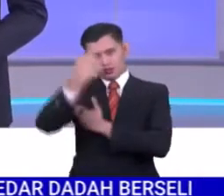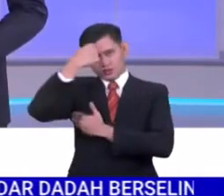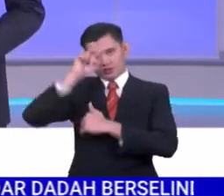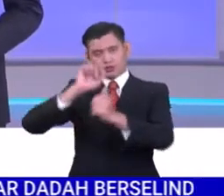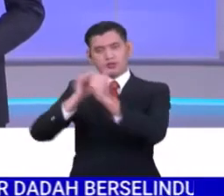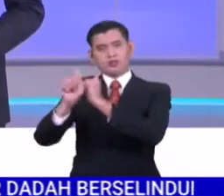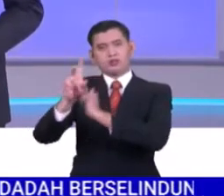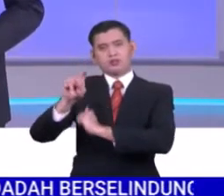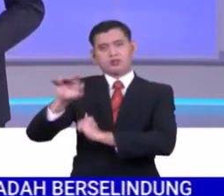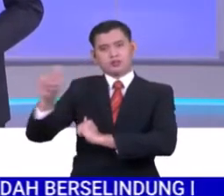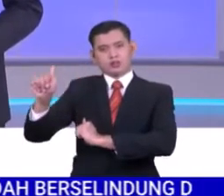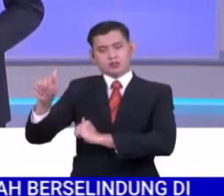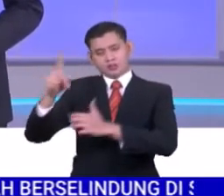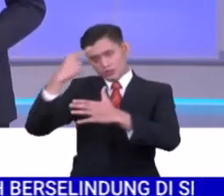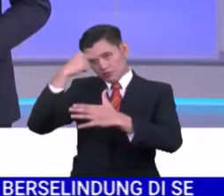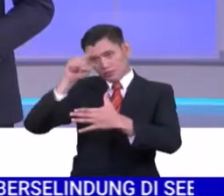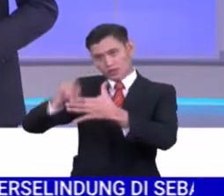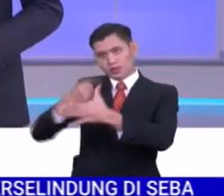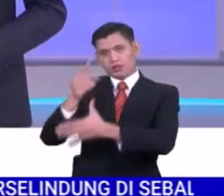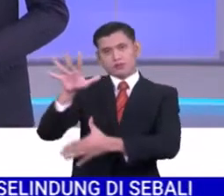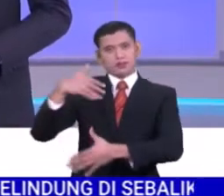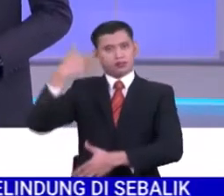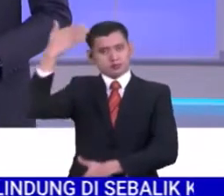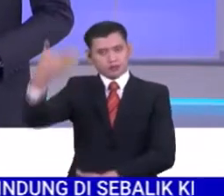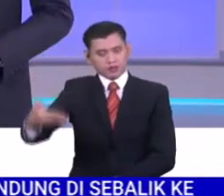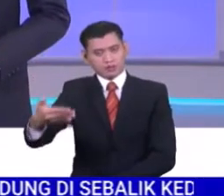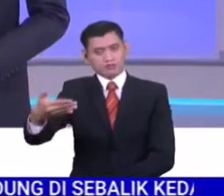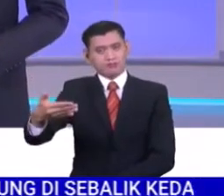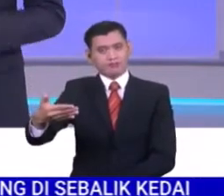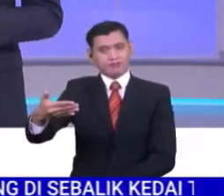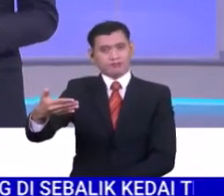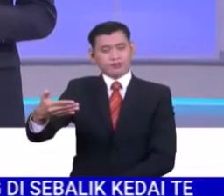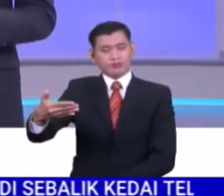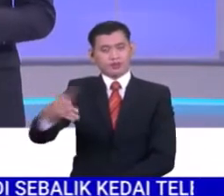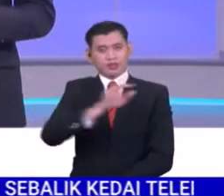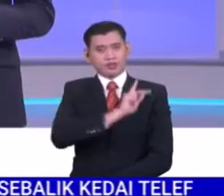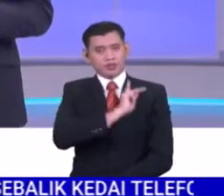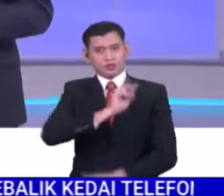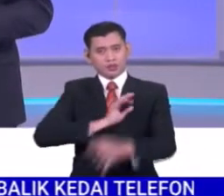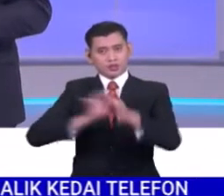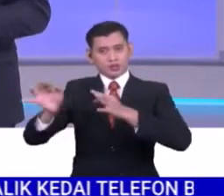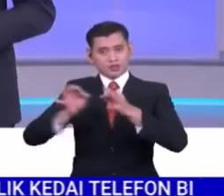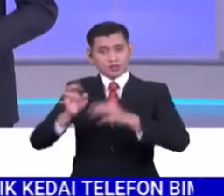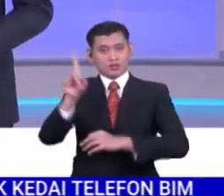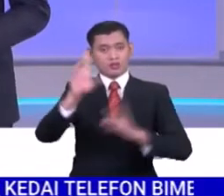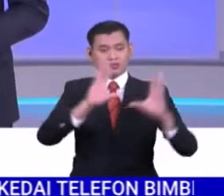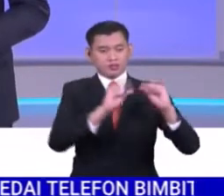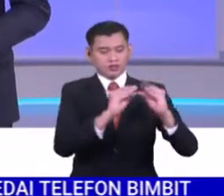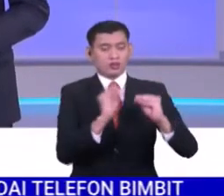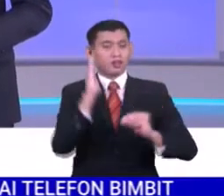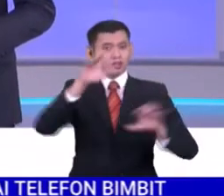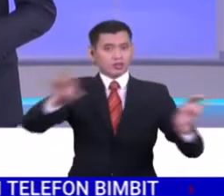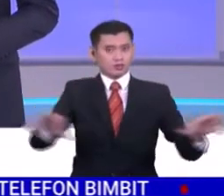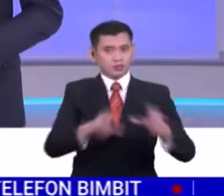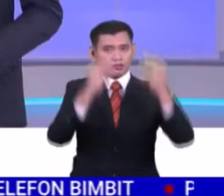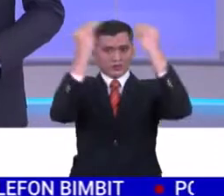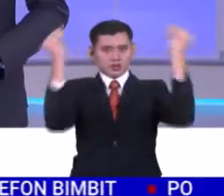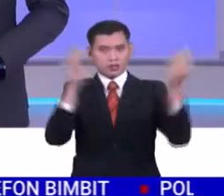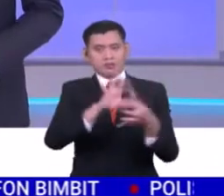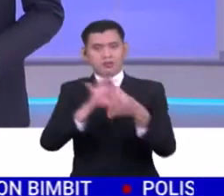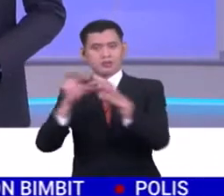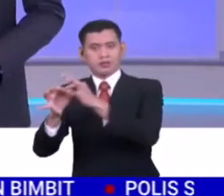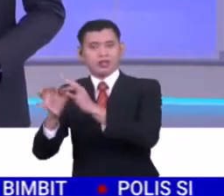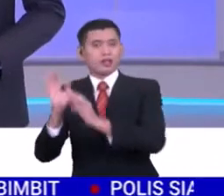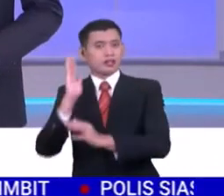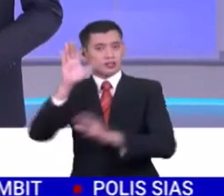Hanoi, Vietnam pada Mei depan. Menurut Presidennya, Datuk Megat Zulkarnain Omardin, satu mesyuarat akan diadakan bersama Majlis Olimpik Malaysia MOM